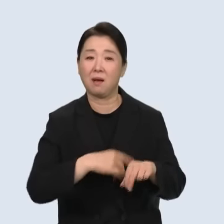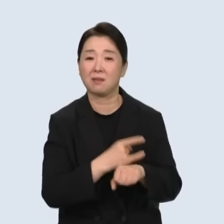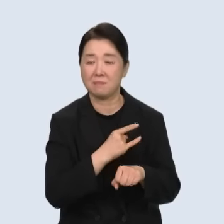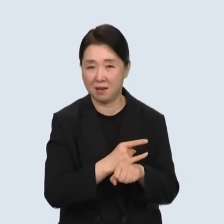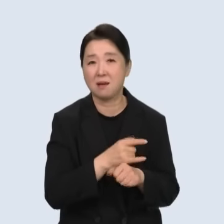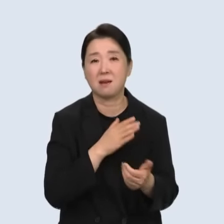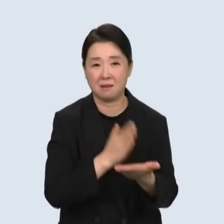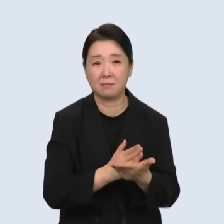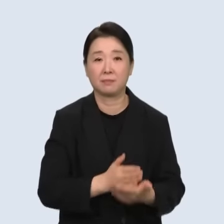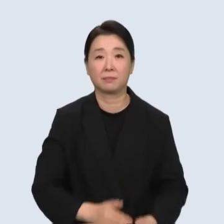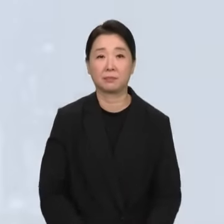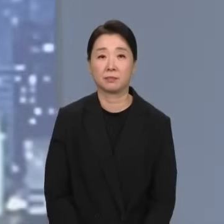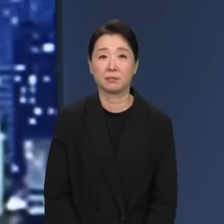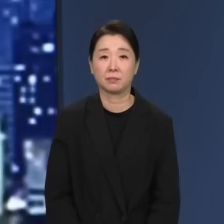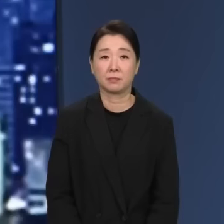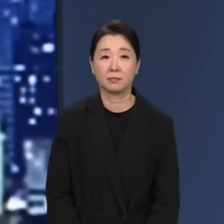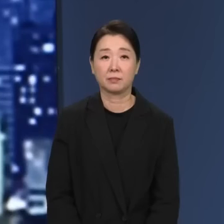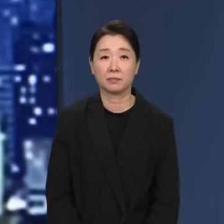말아라.